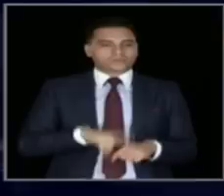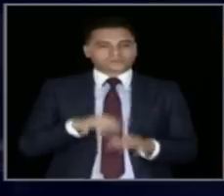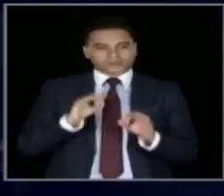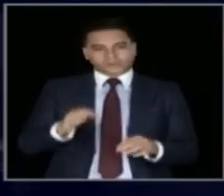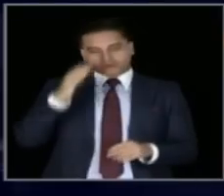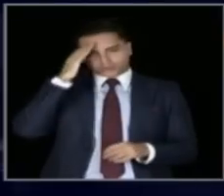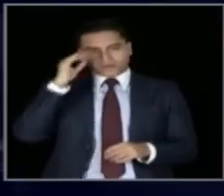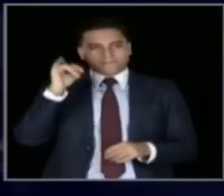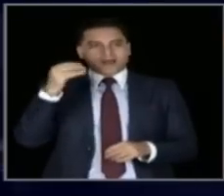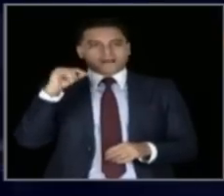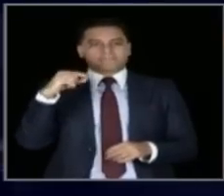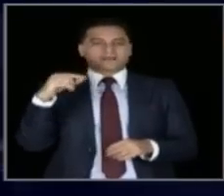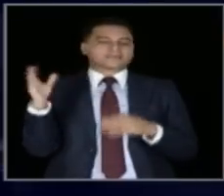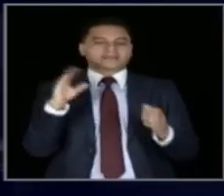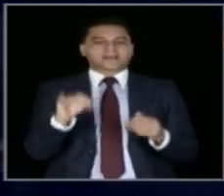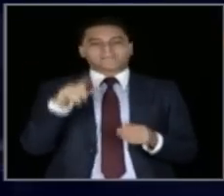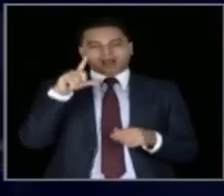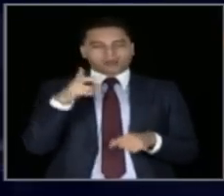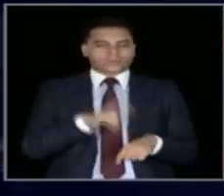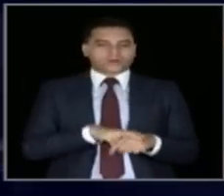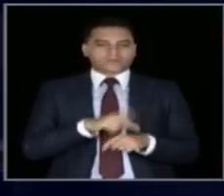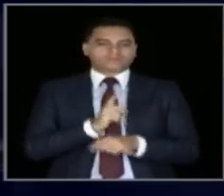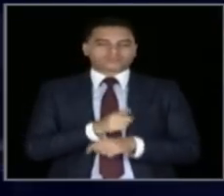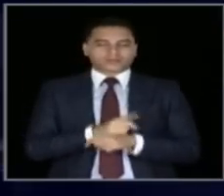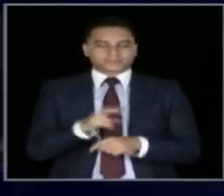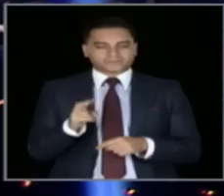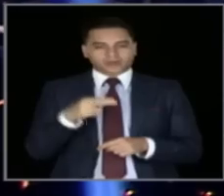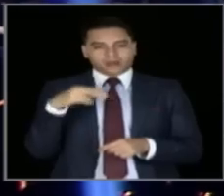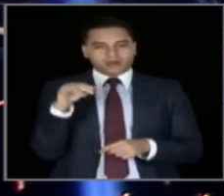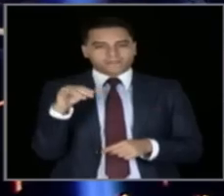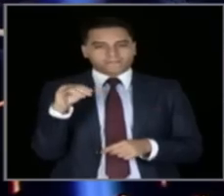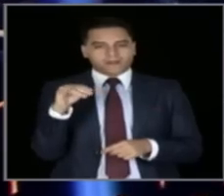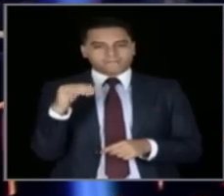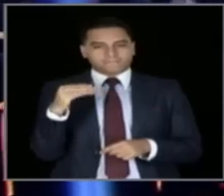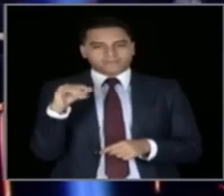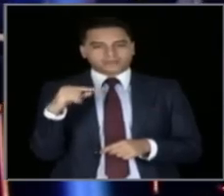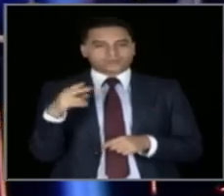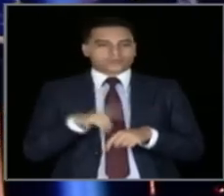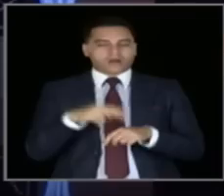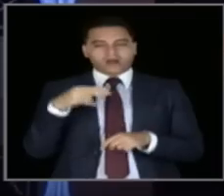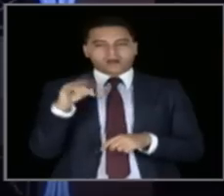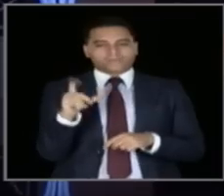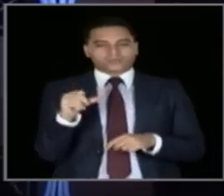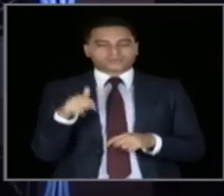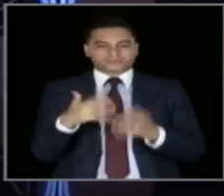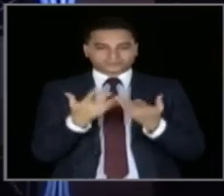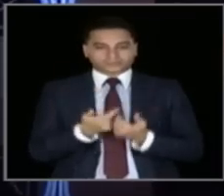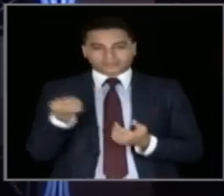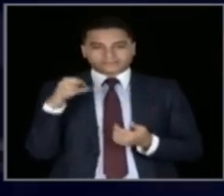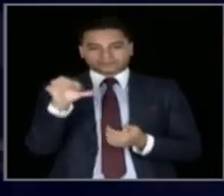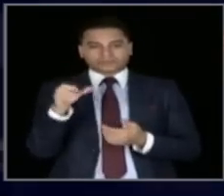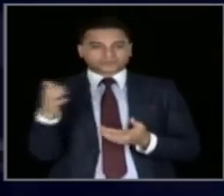جمال وعمرو عصام. عمرو عصام ومحمد جمال. النتيجه اتغيرت، العراب